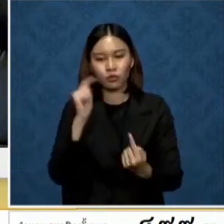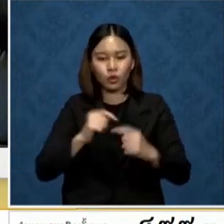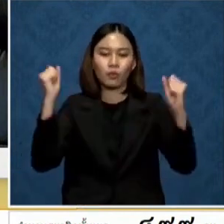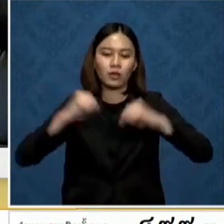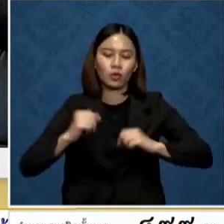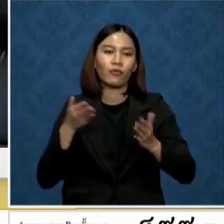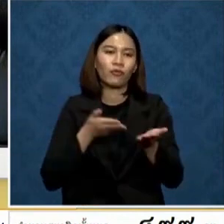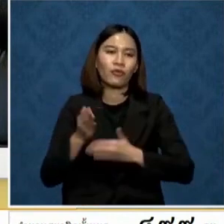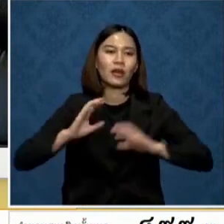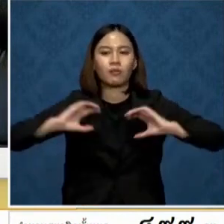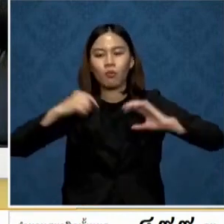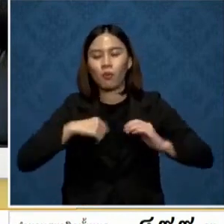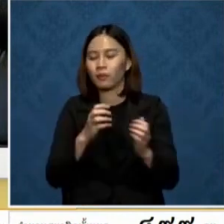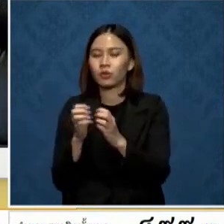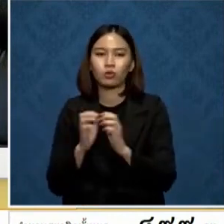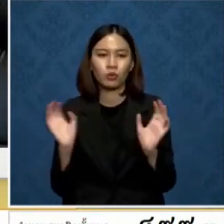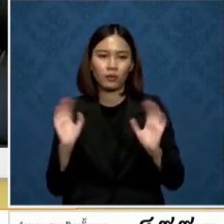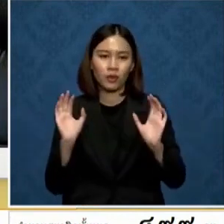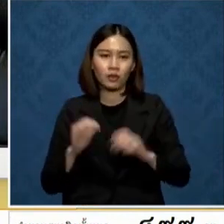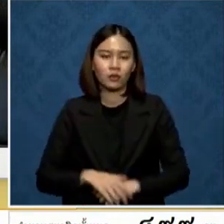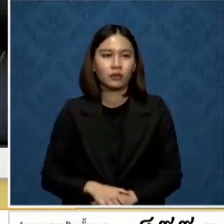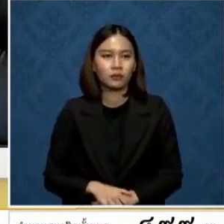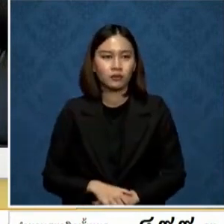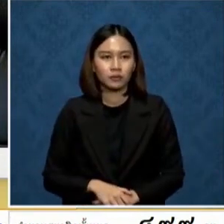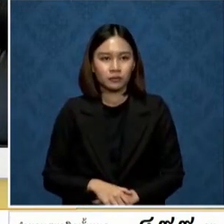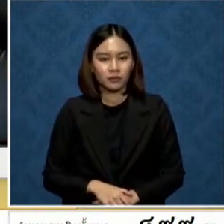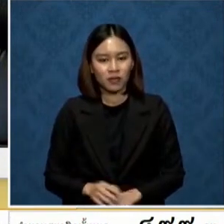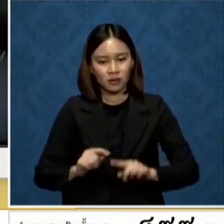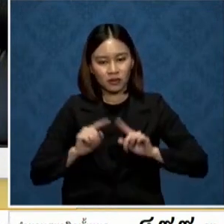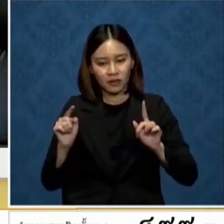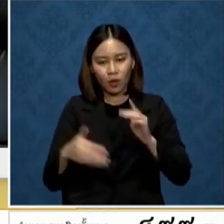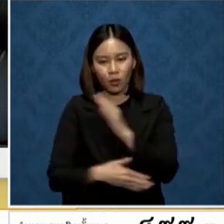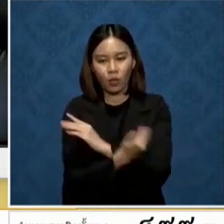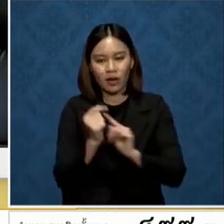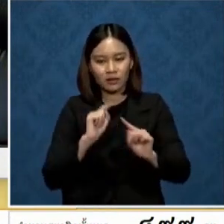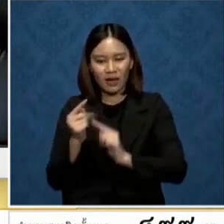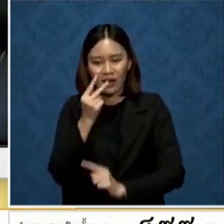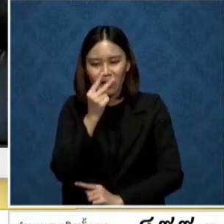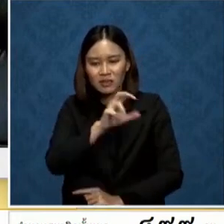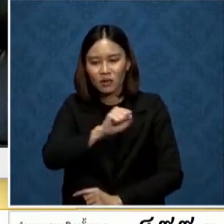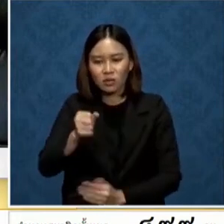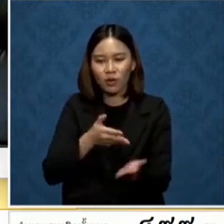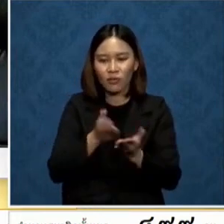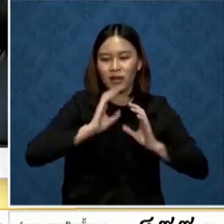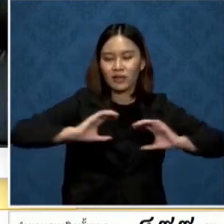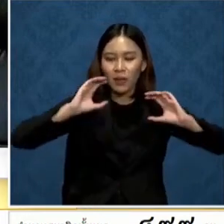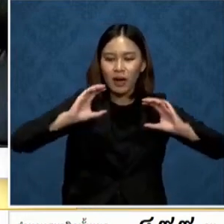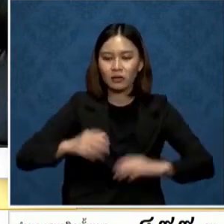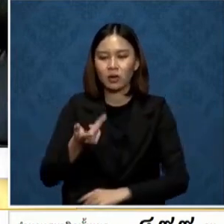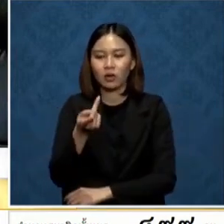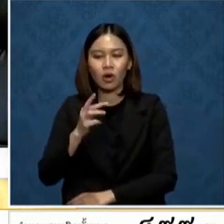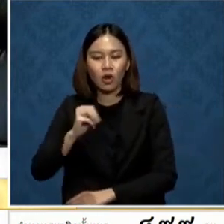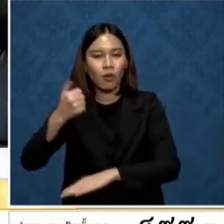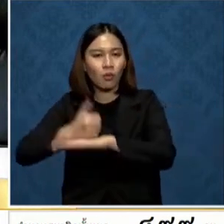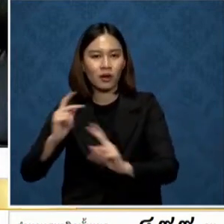รัฐบาลครับผมคงไม่ไปก้าวก่ายอะไรครับแต่ผมได้หลายๆโอกาสครับผมก็เห็นส.สฝ่ายรัฐบาลหรือแม้แต่รัฐมนตรีเอง